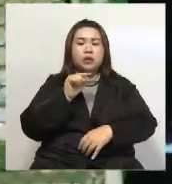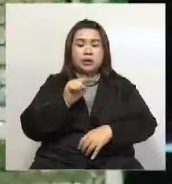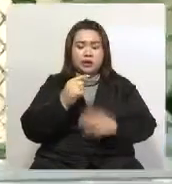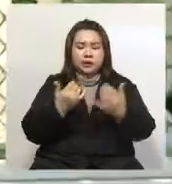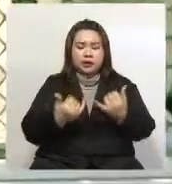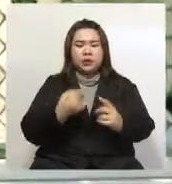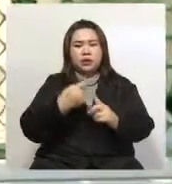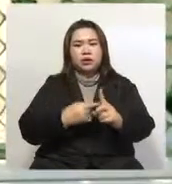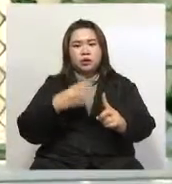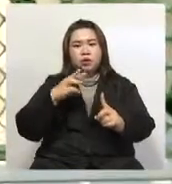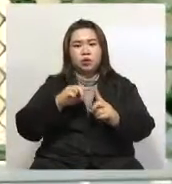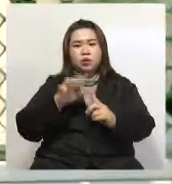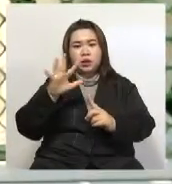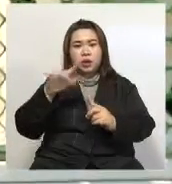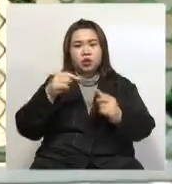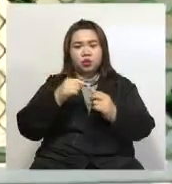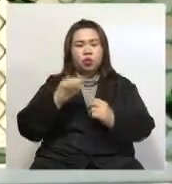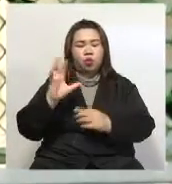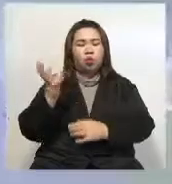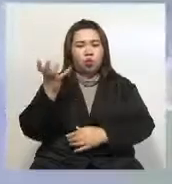ในการอนุรักษ์โลกให้กับมนุษย์